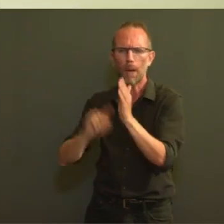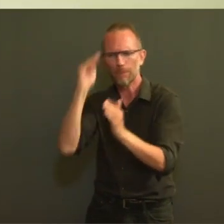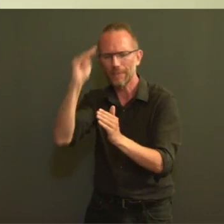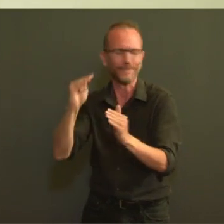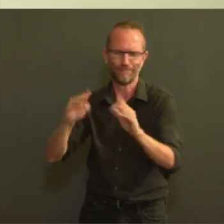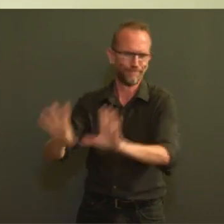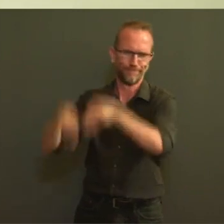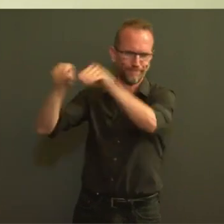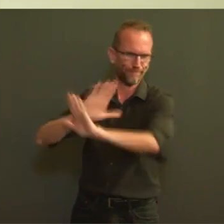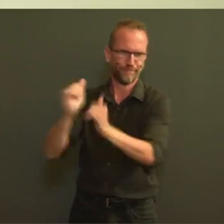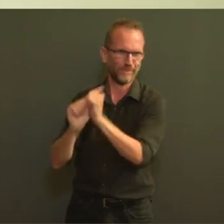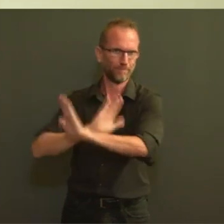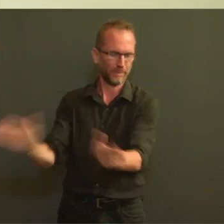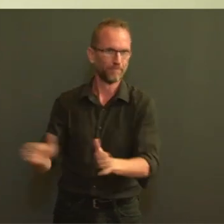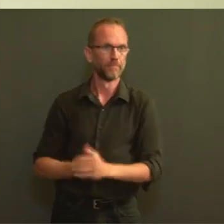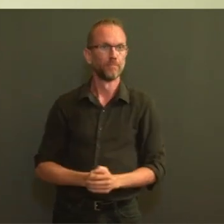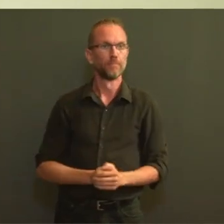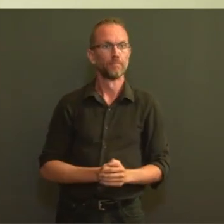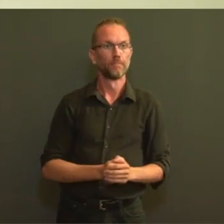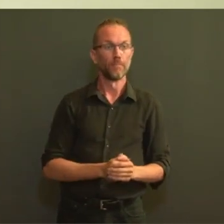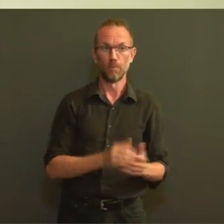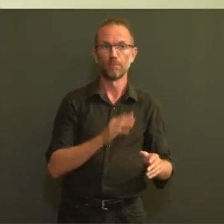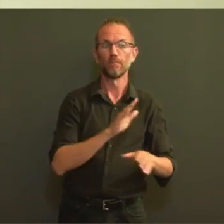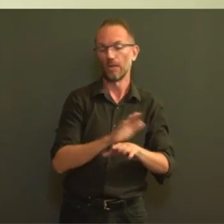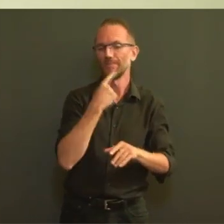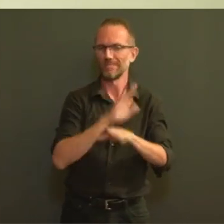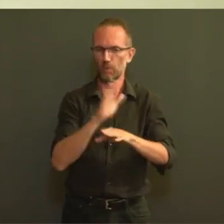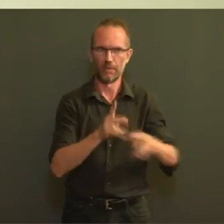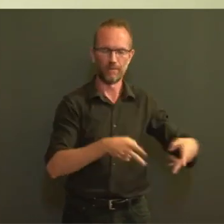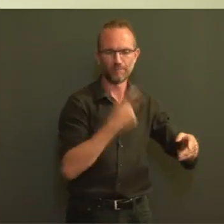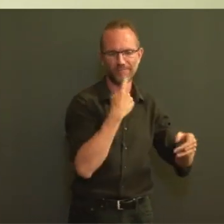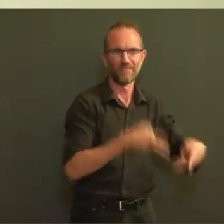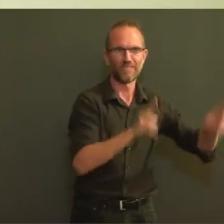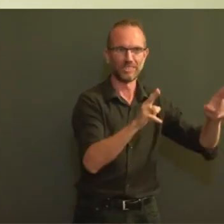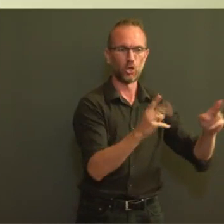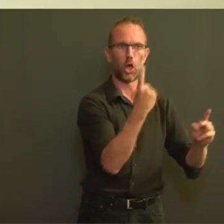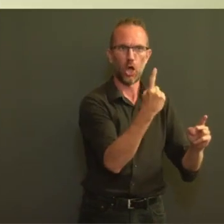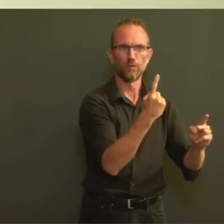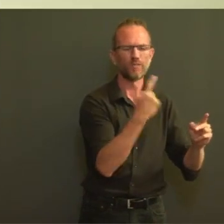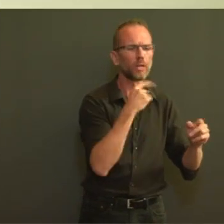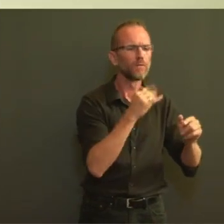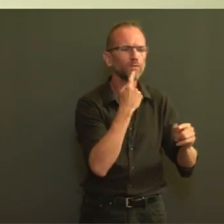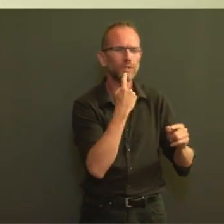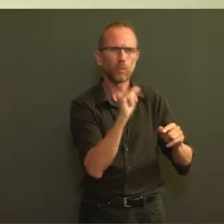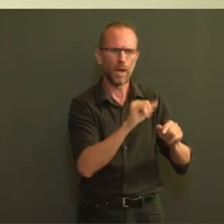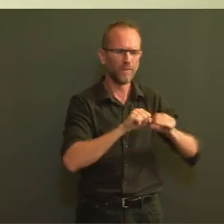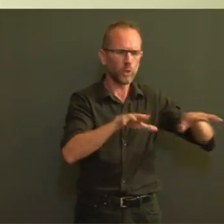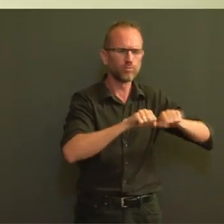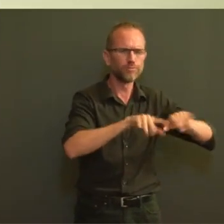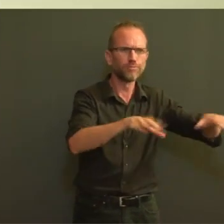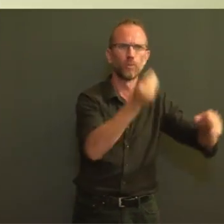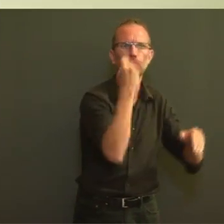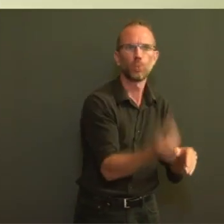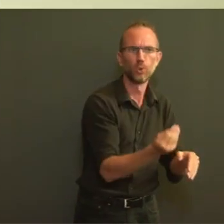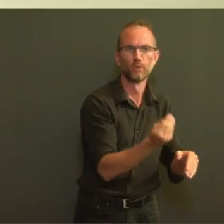Le stade 1 est celui où il y a peu de circulation du virus. Il s'agit d'une situation où il y a moins de 15 cas par 100 000